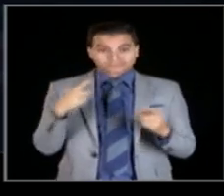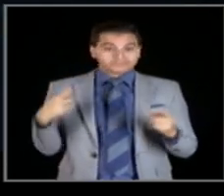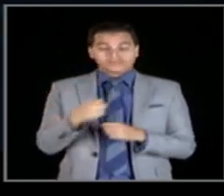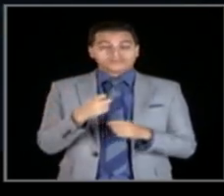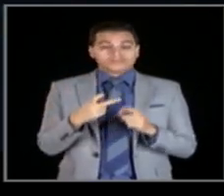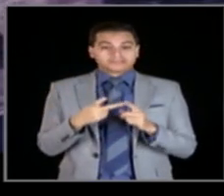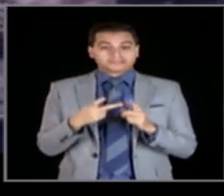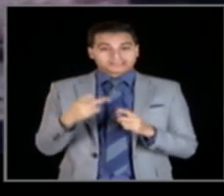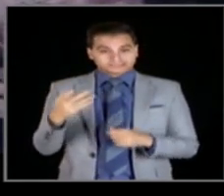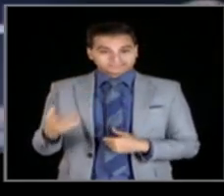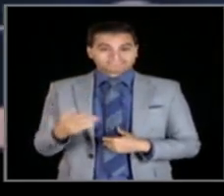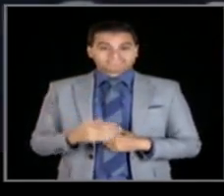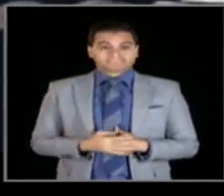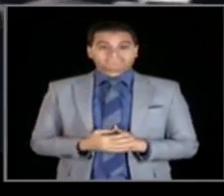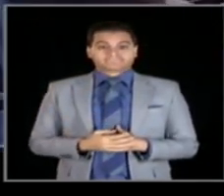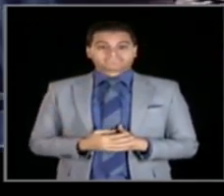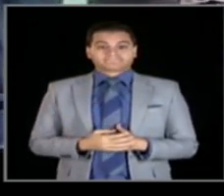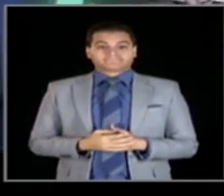الهدف الثاني،